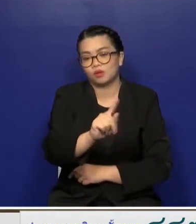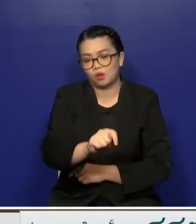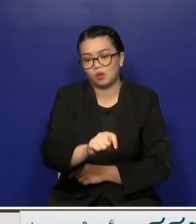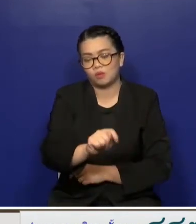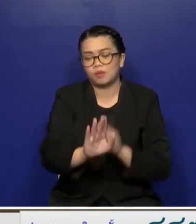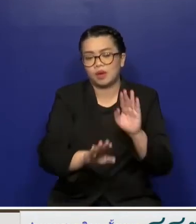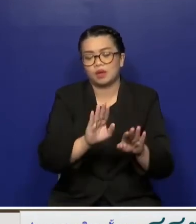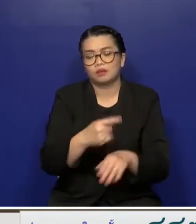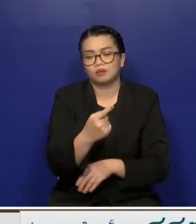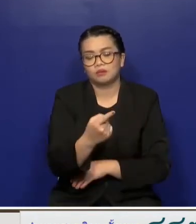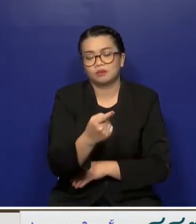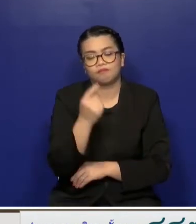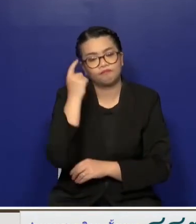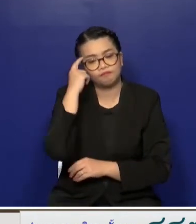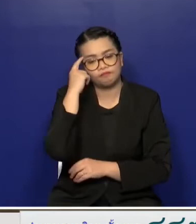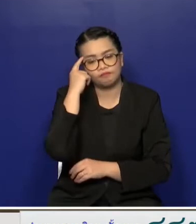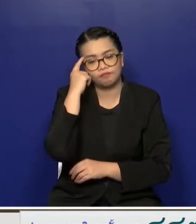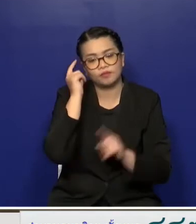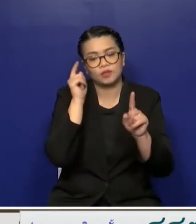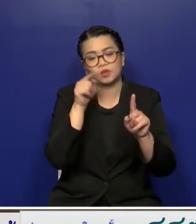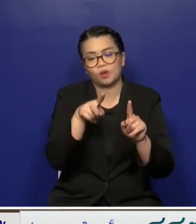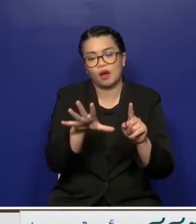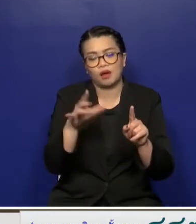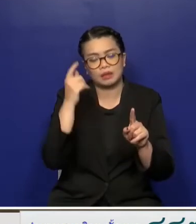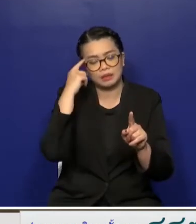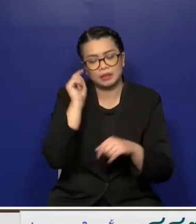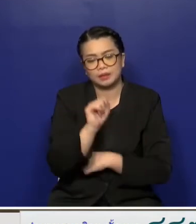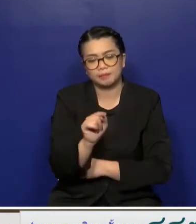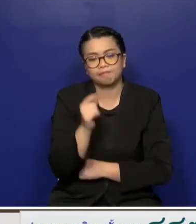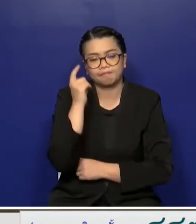5ผมคิดว่ายังมากเกินไปครับ1ใน5